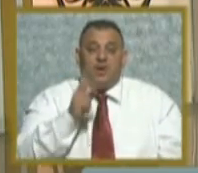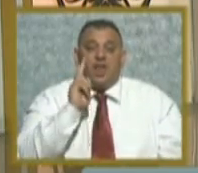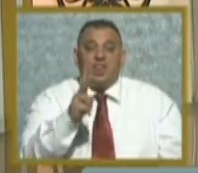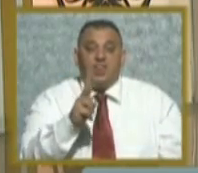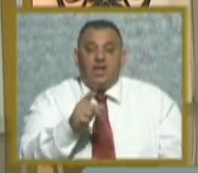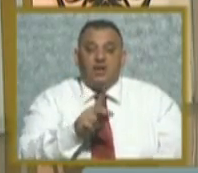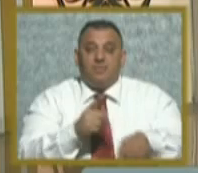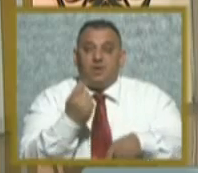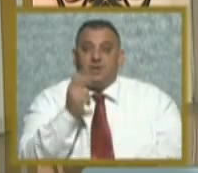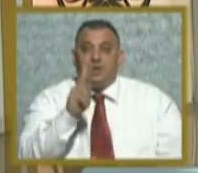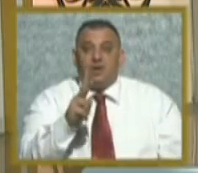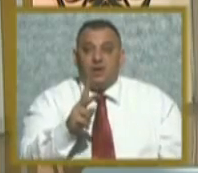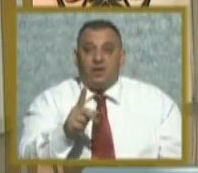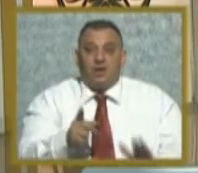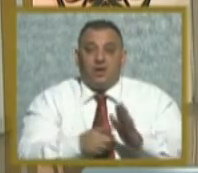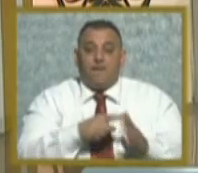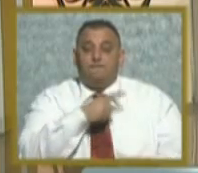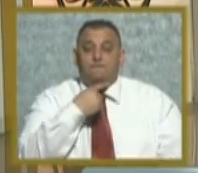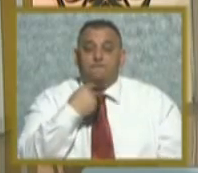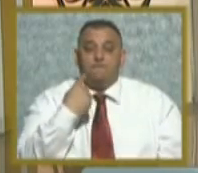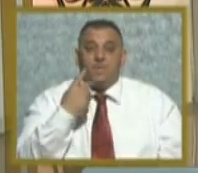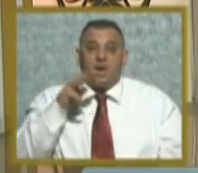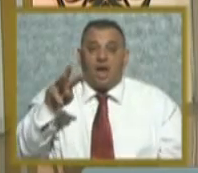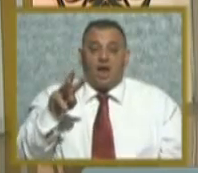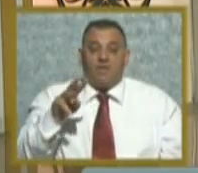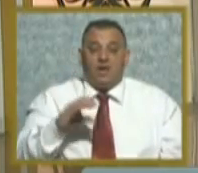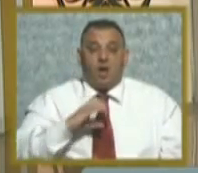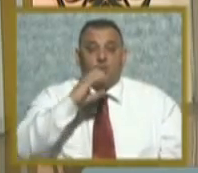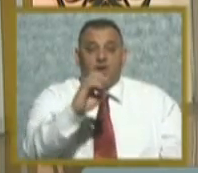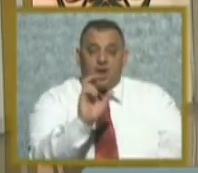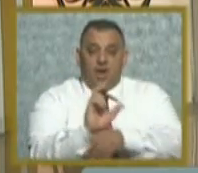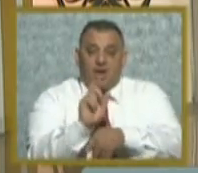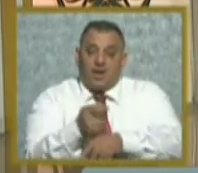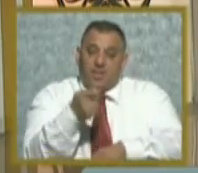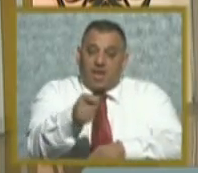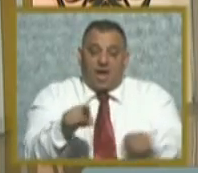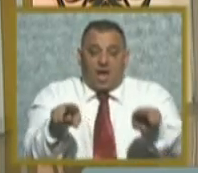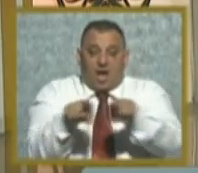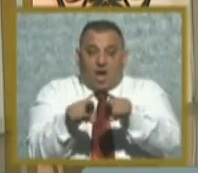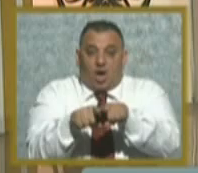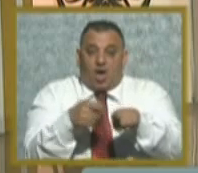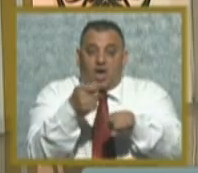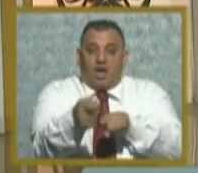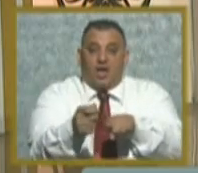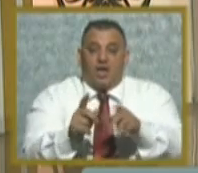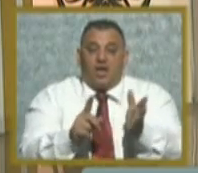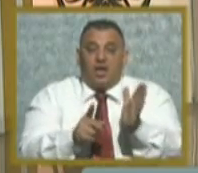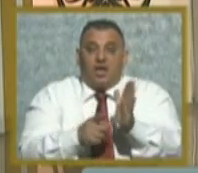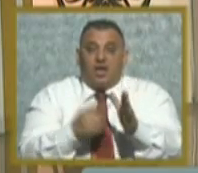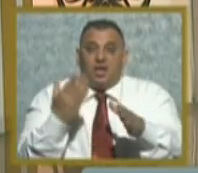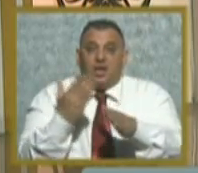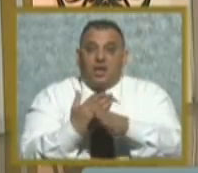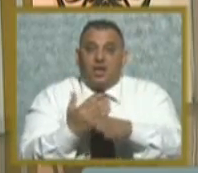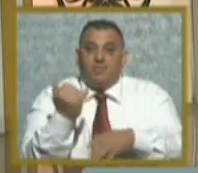ولا ما يجوز؟ يعني الان عنده 100,000 يريد يعطيها لاخوه قرض يعني؟ يعطيها له اجال شرط